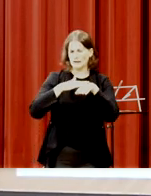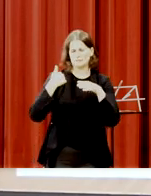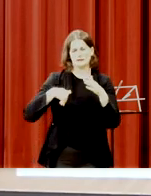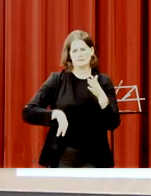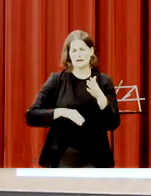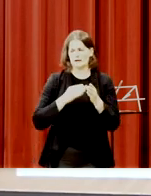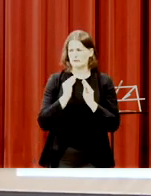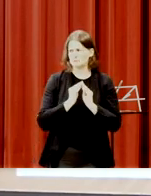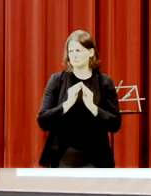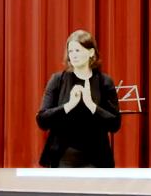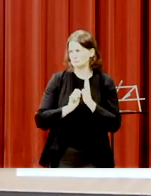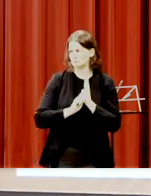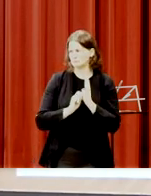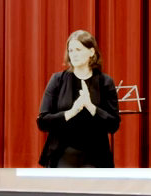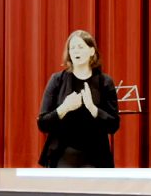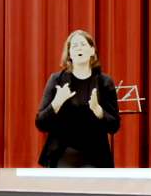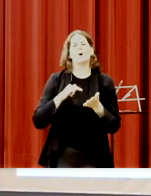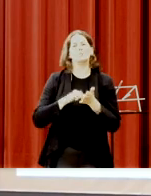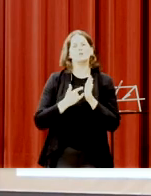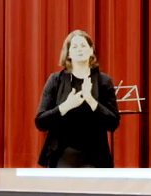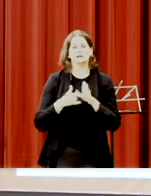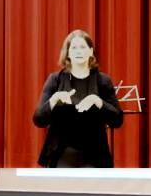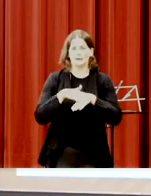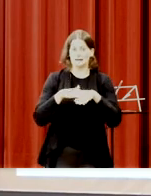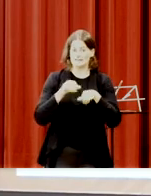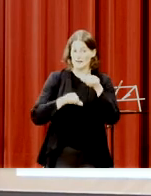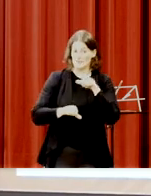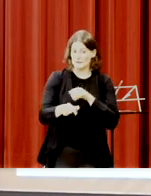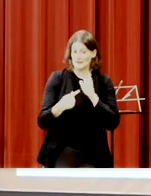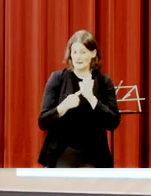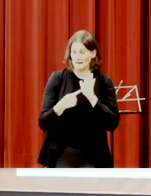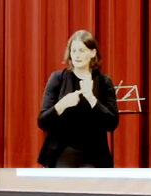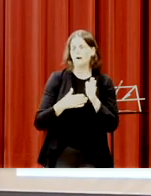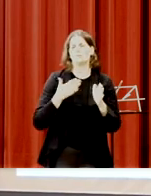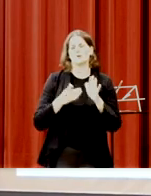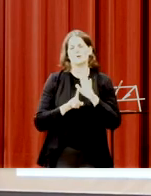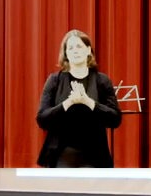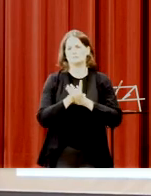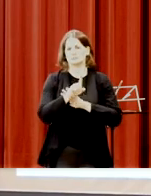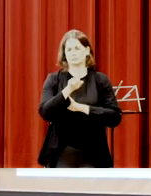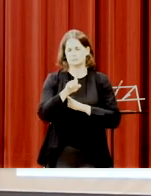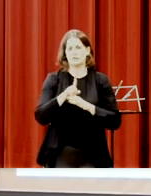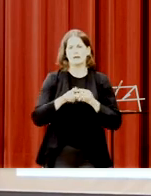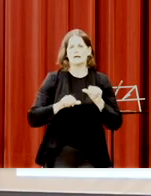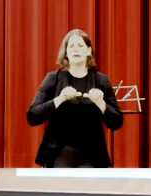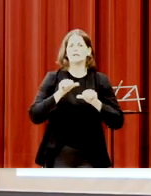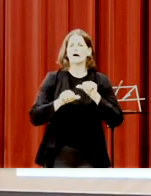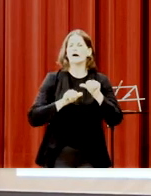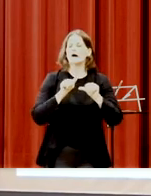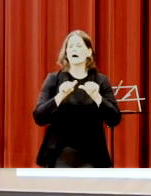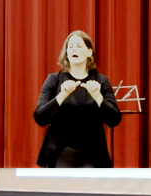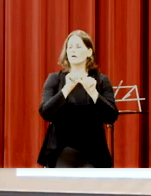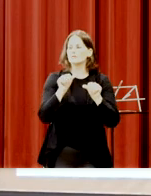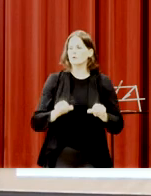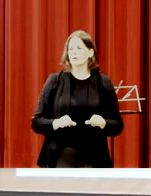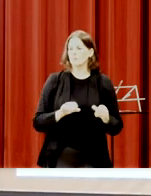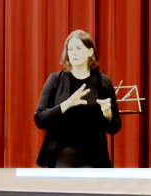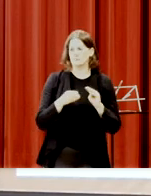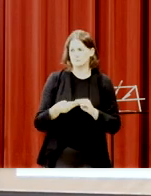modular i a la mesura que tinguem els recursos, doncs anar fent per fases aquest projecte.